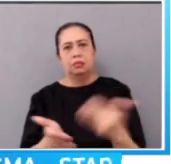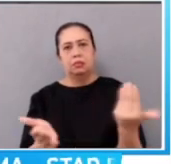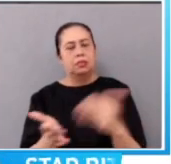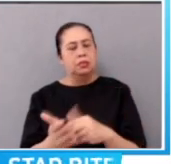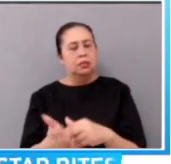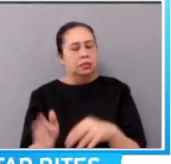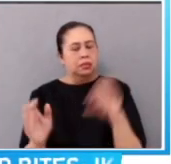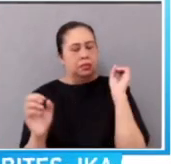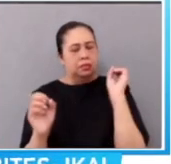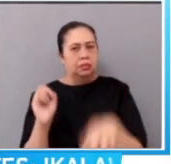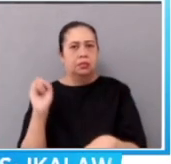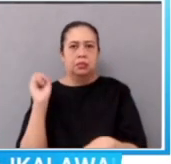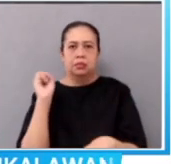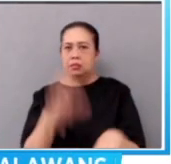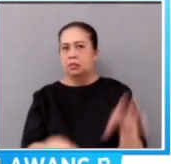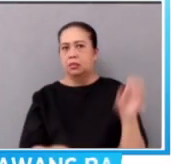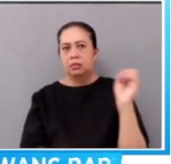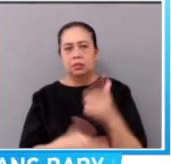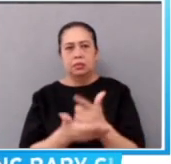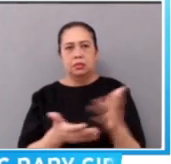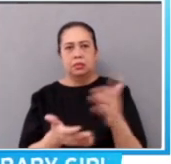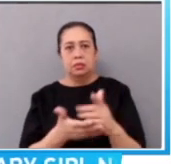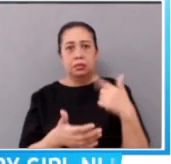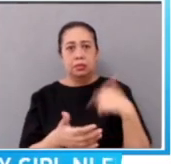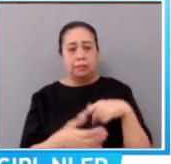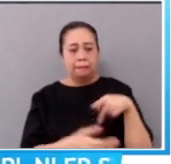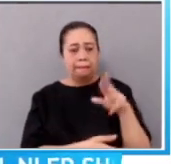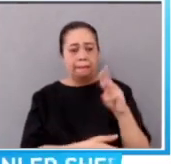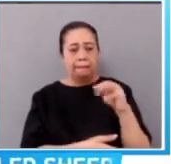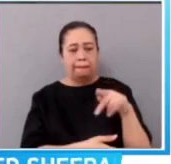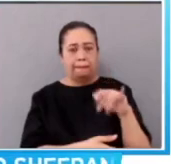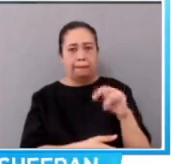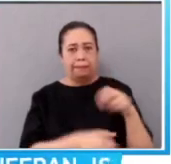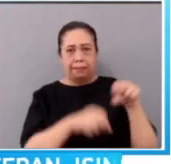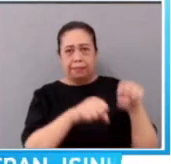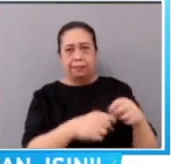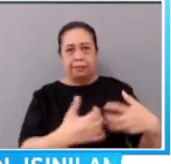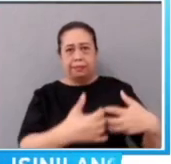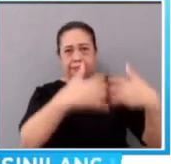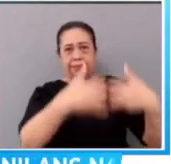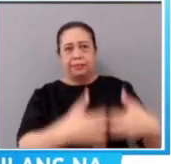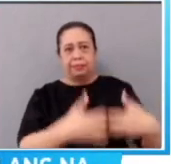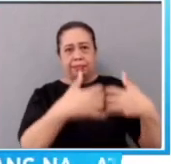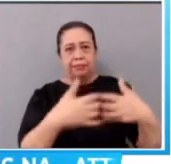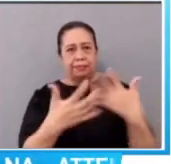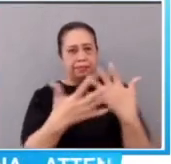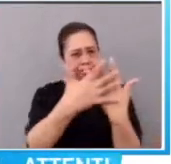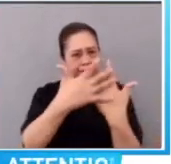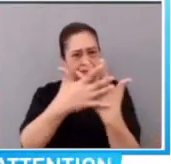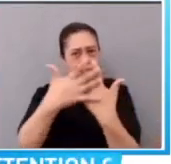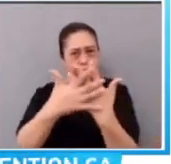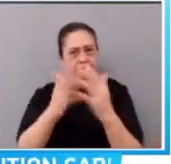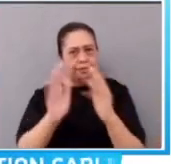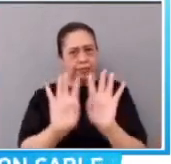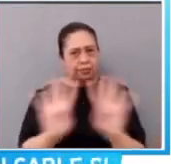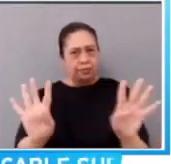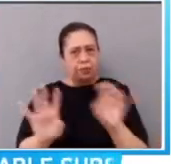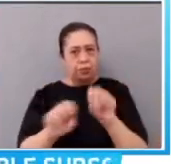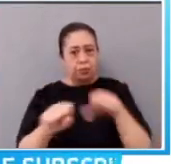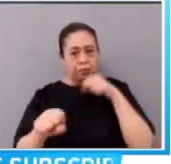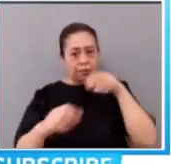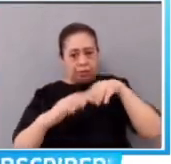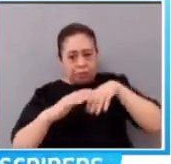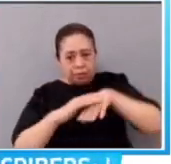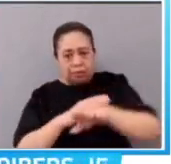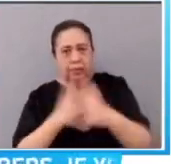basura. Mm-hmm. Sa amin lamang pong pumping stations, meron po tayong strainer dyan para nga po hindi pumasok sa ating mga